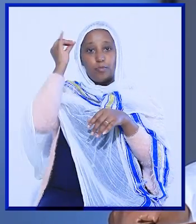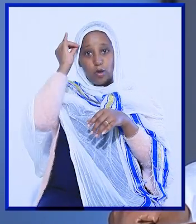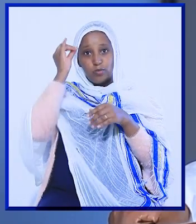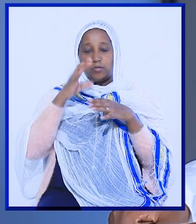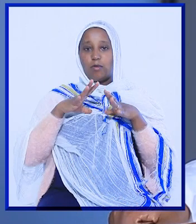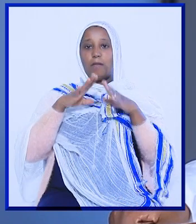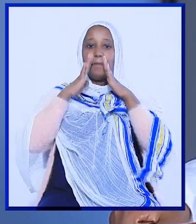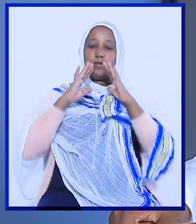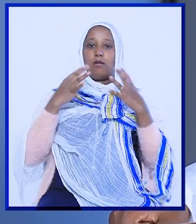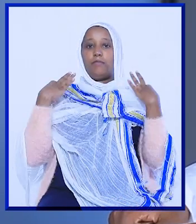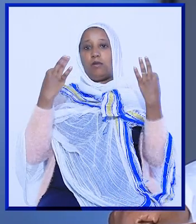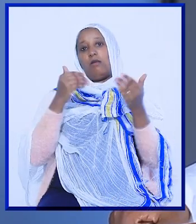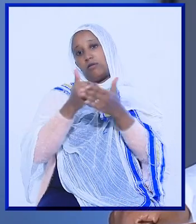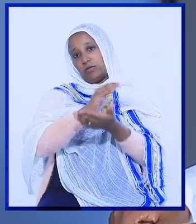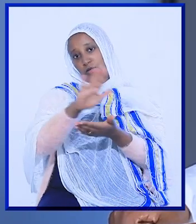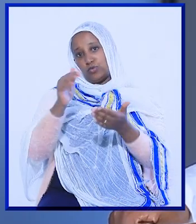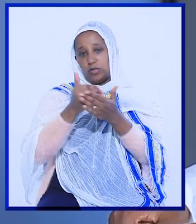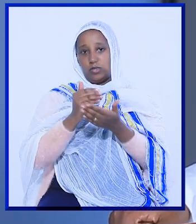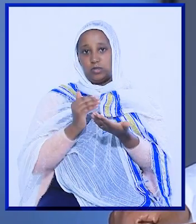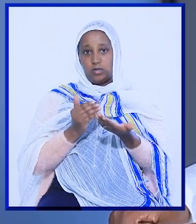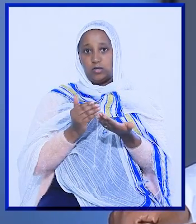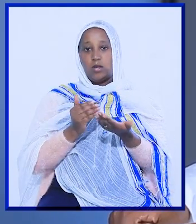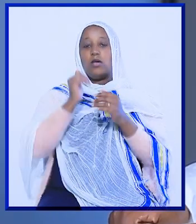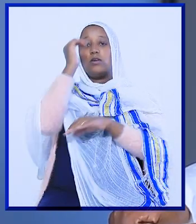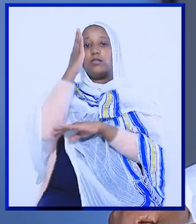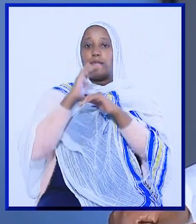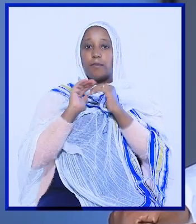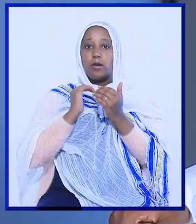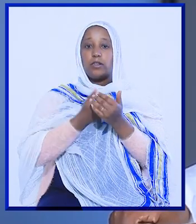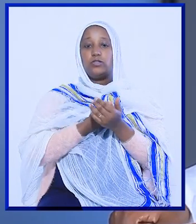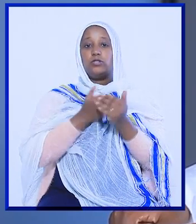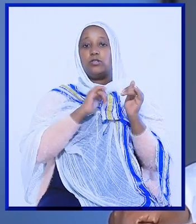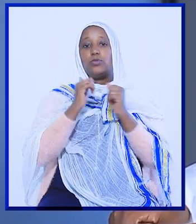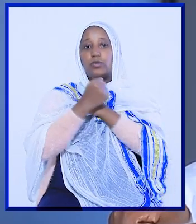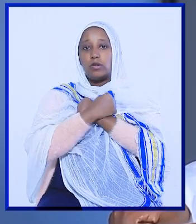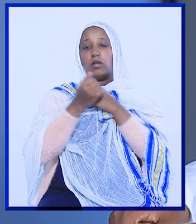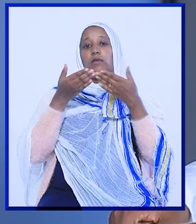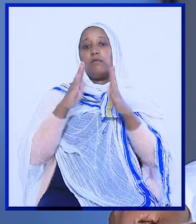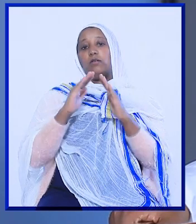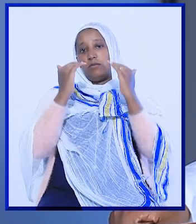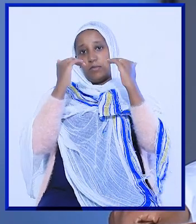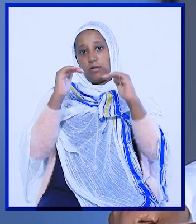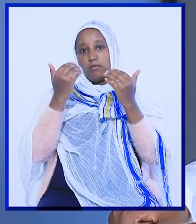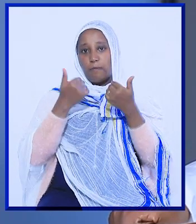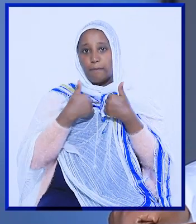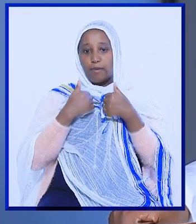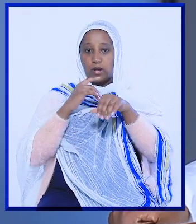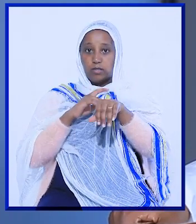በሰላምና በጤና አደረሳችሁ አደረሰን። እግዚአብሔር አምላካችን እንደወደደና እንደፈቀደ መጠን ባለን ውስን